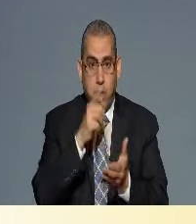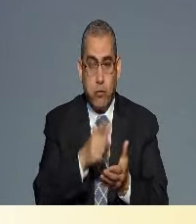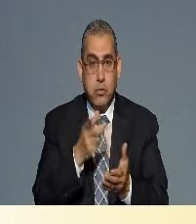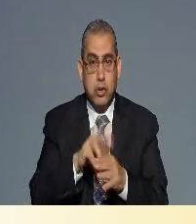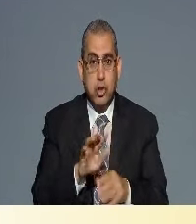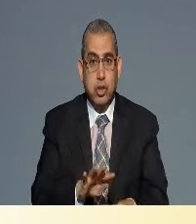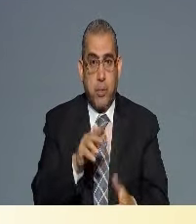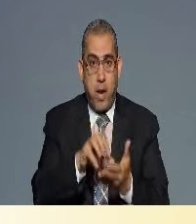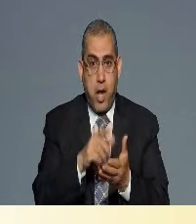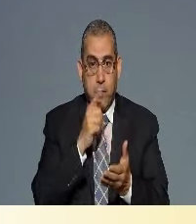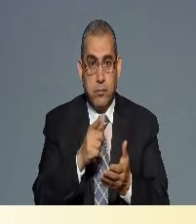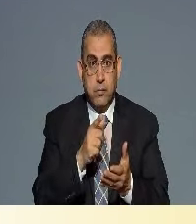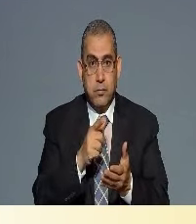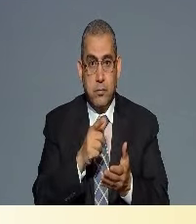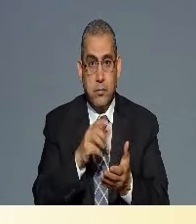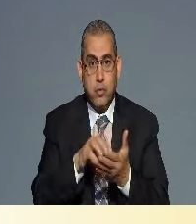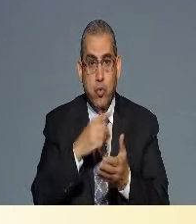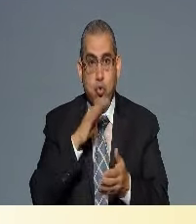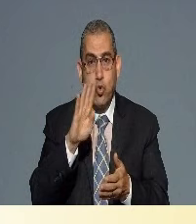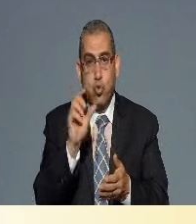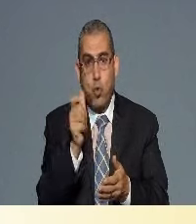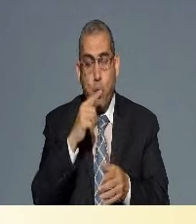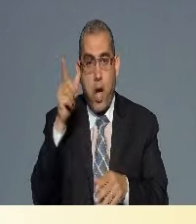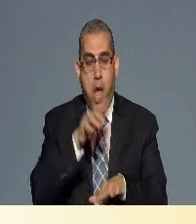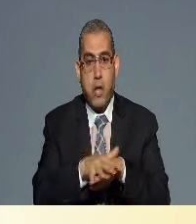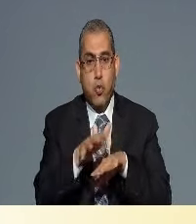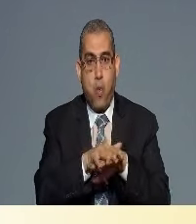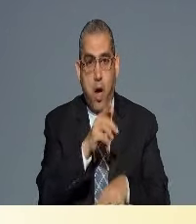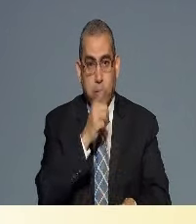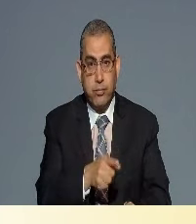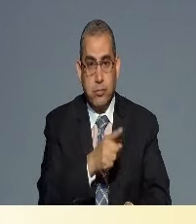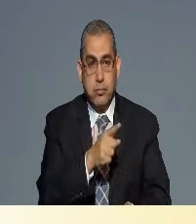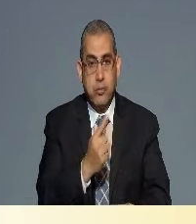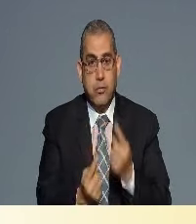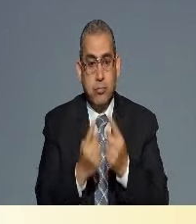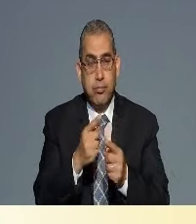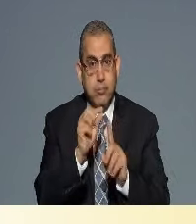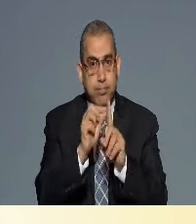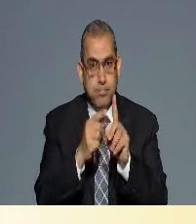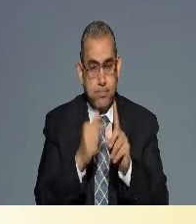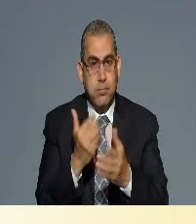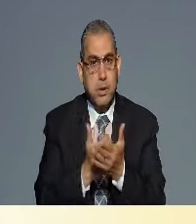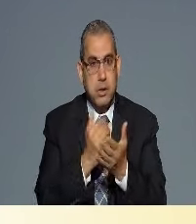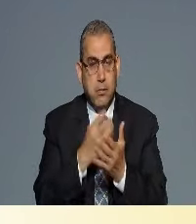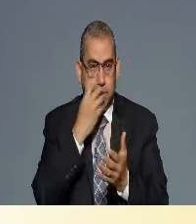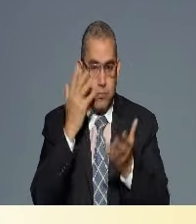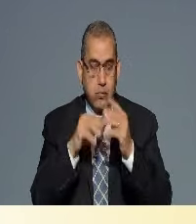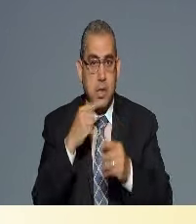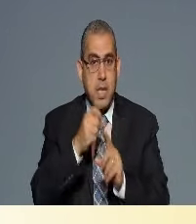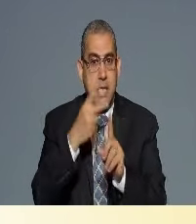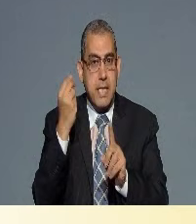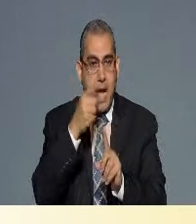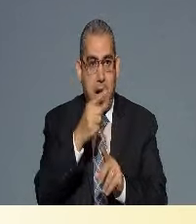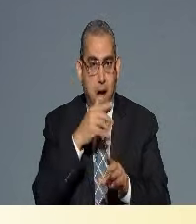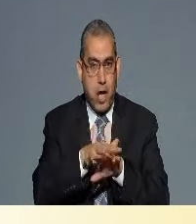احنا بنتكلم على مدينة أسوان، وهي يعني أفضل القطاعات الاقتصادية فيها وقطاع السياحة،